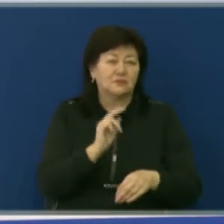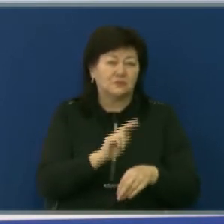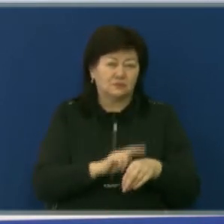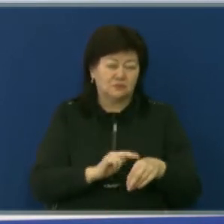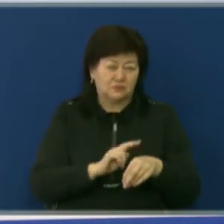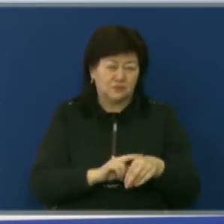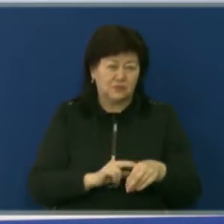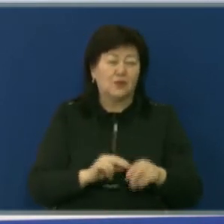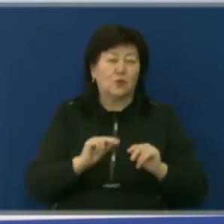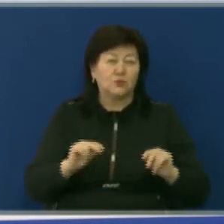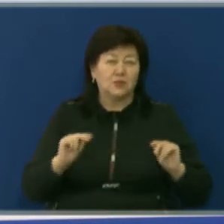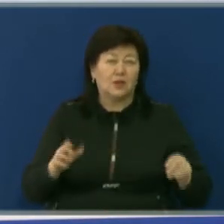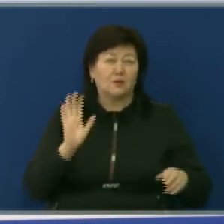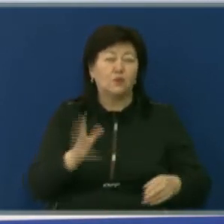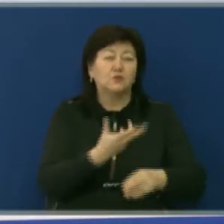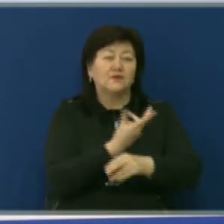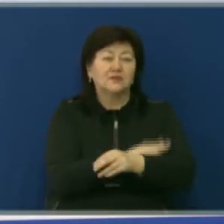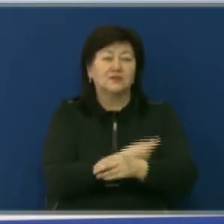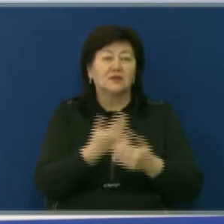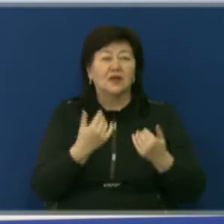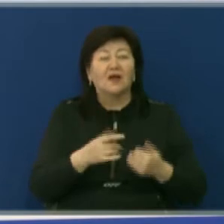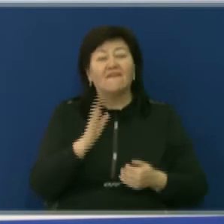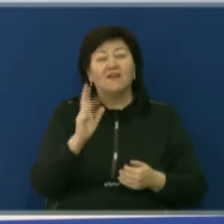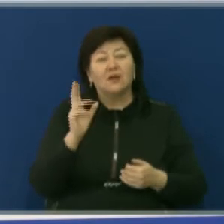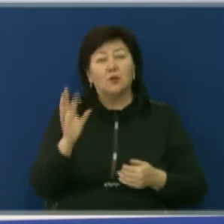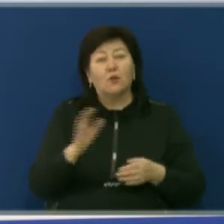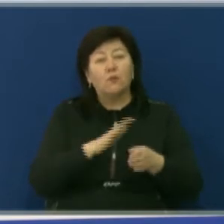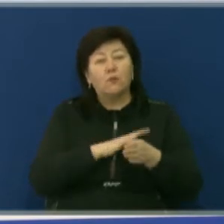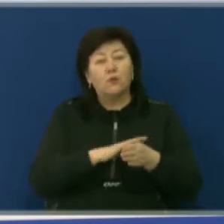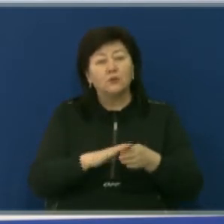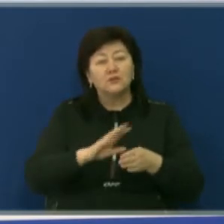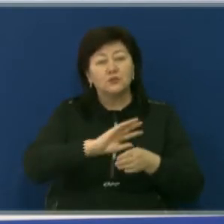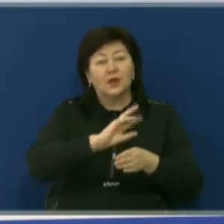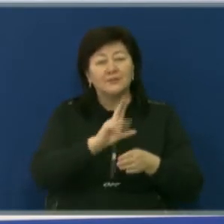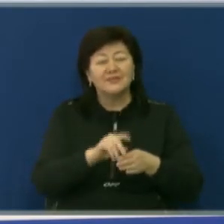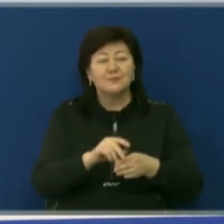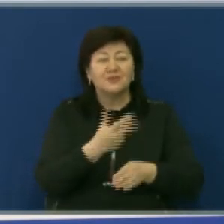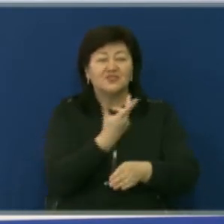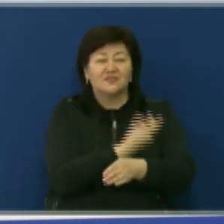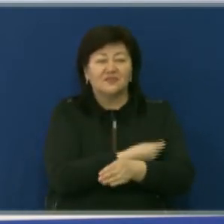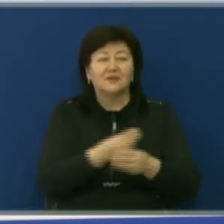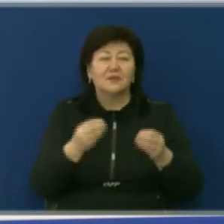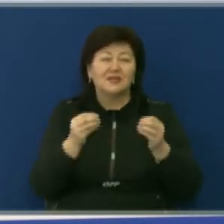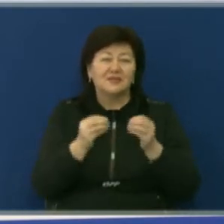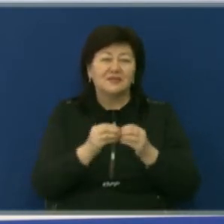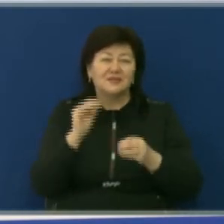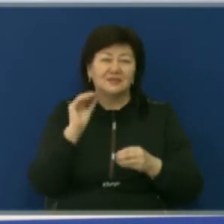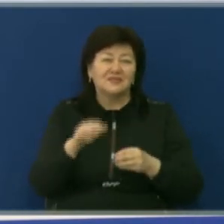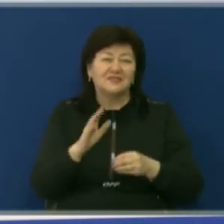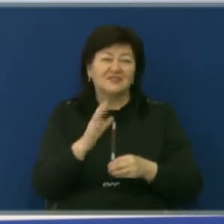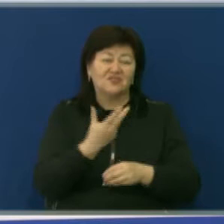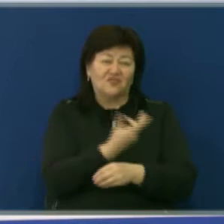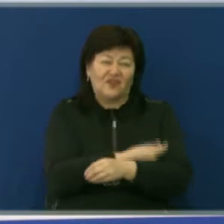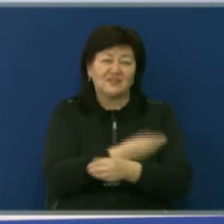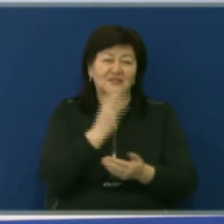На сегодняшний день Восточный Казахстан полностью обеспечен вакциной. Сейчас в регионе насчитывается более 10 тысяч доз вакцины. До